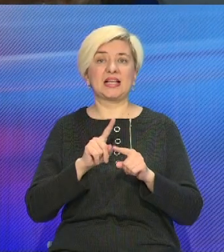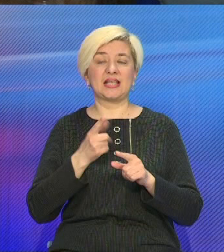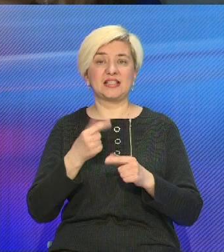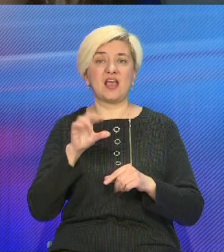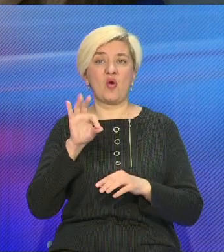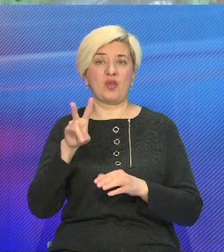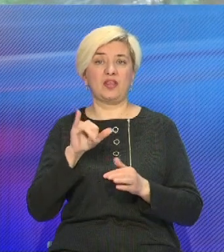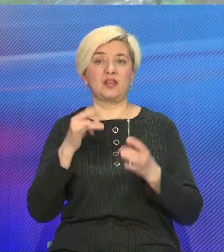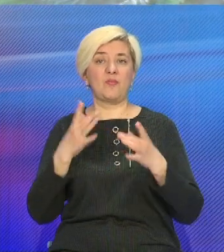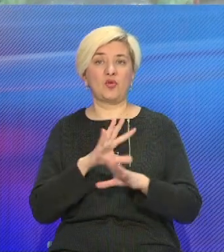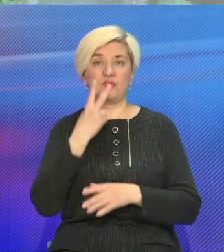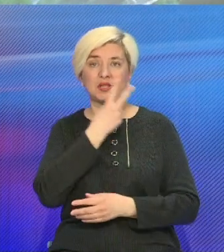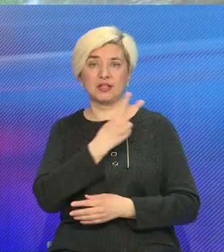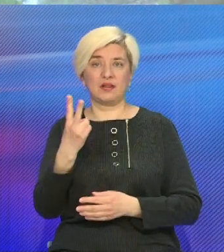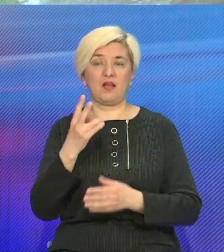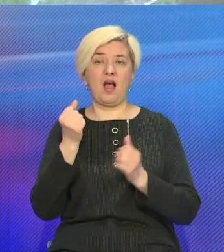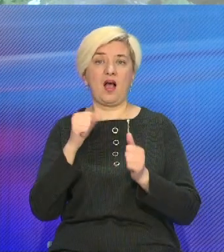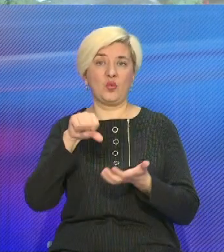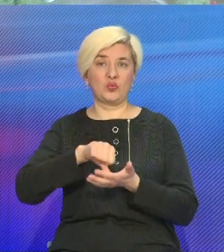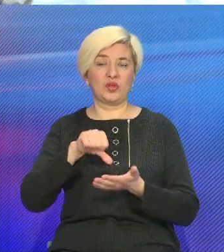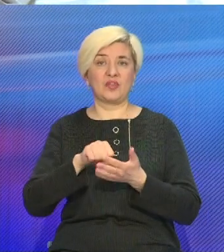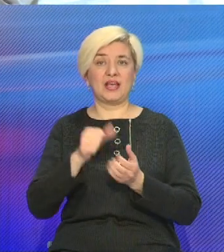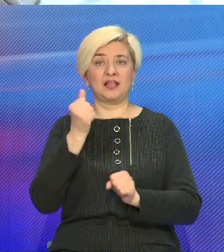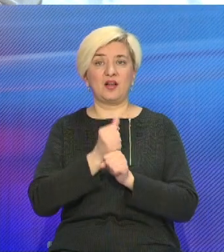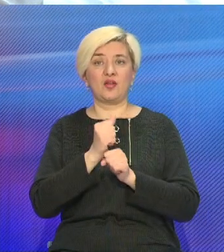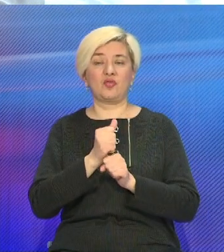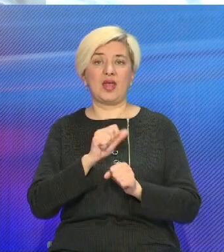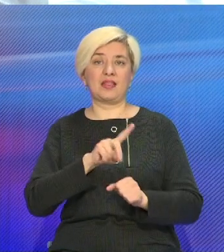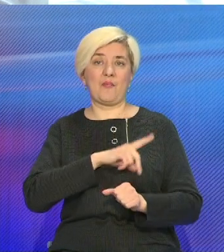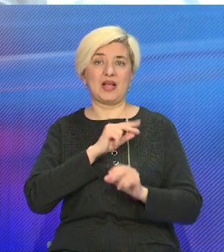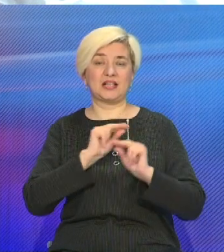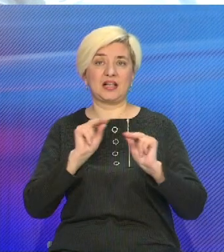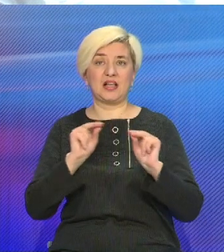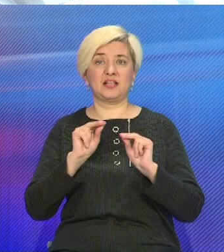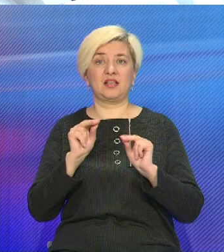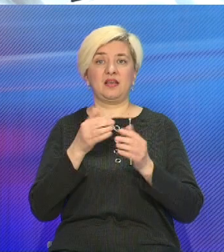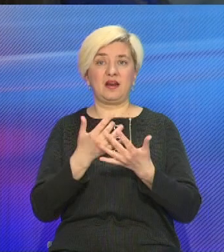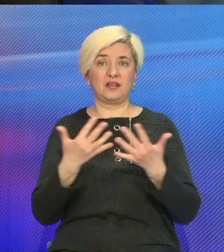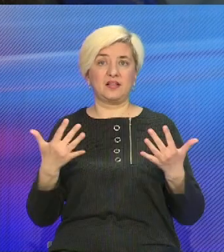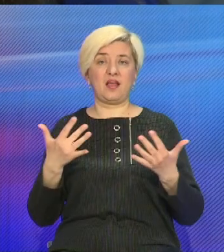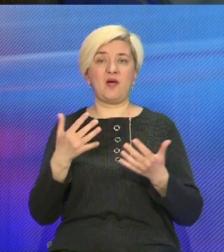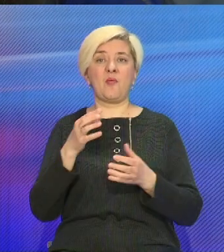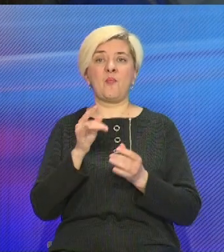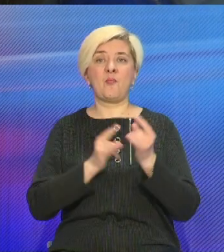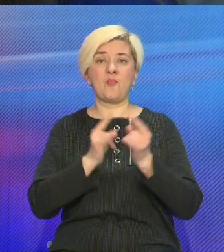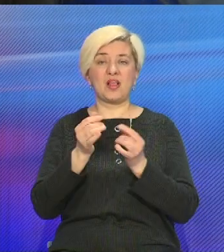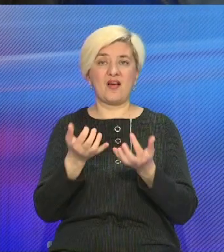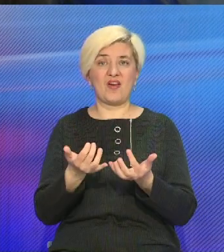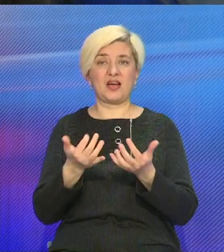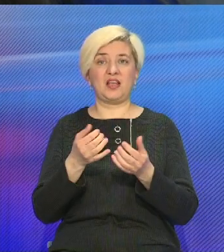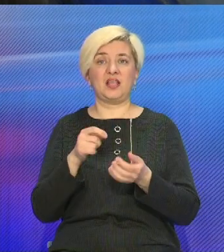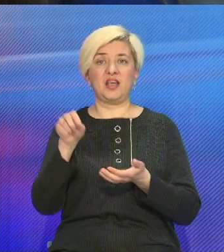активные участники. Изготовление на мастер-классах бомбочки для ванны, либо слайма и первые опыты в мыловаре рисование 3D-ручкой